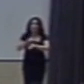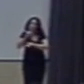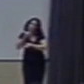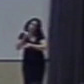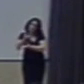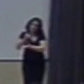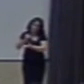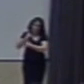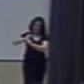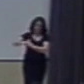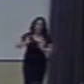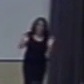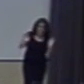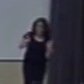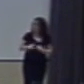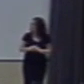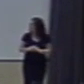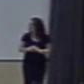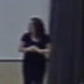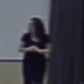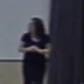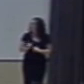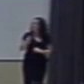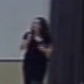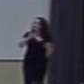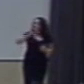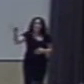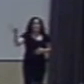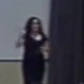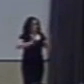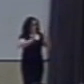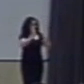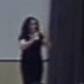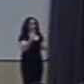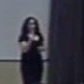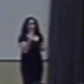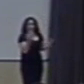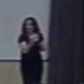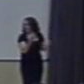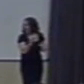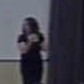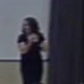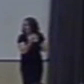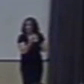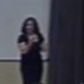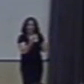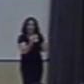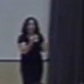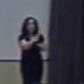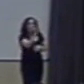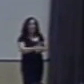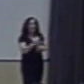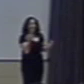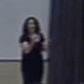No? Això és una oportunitat, crec. Sí, potser és una mica el cas del Jordi, que ha trobat en el seu blog i a més en l'ús que fa